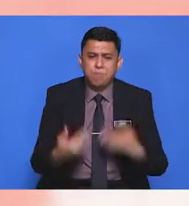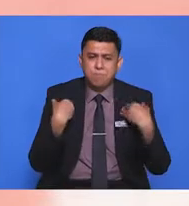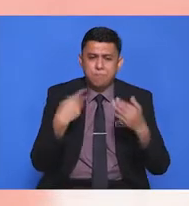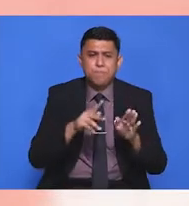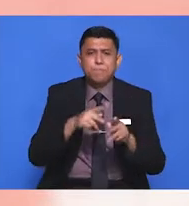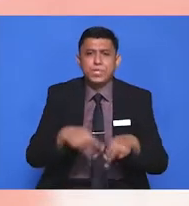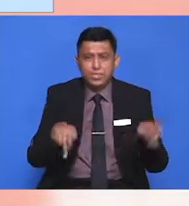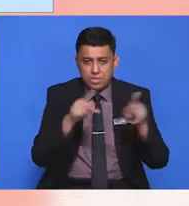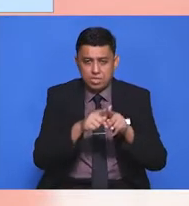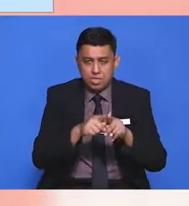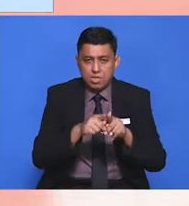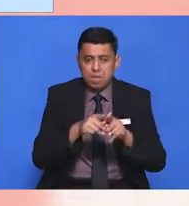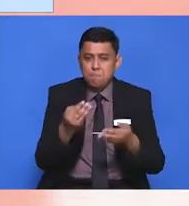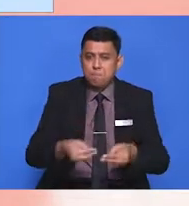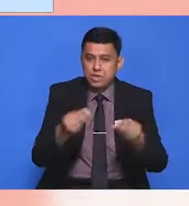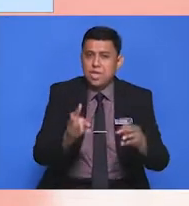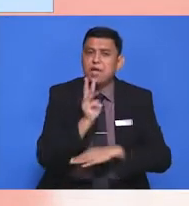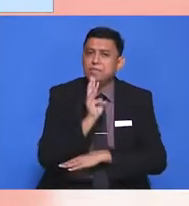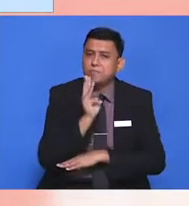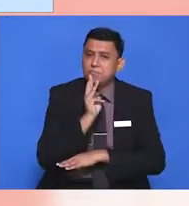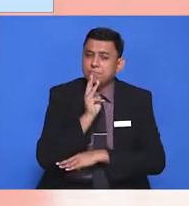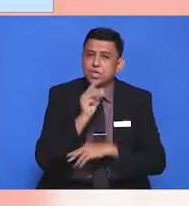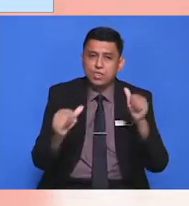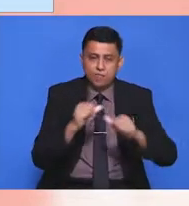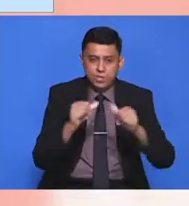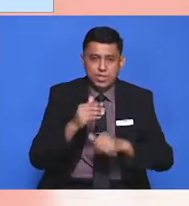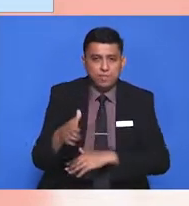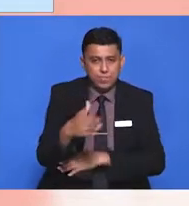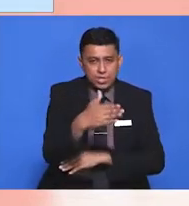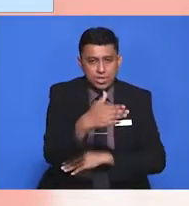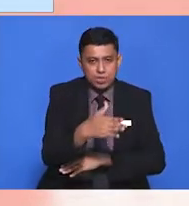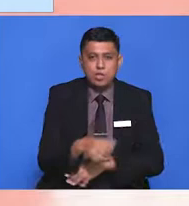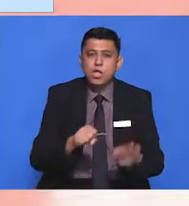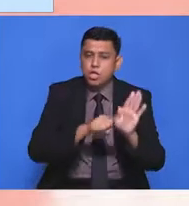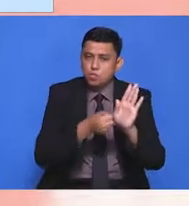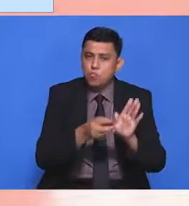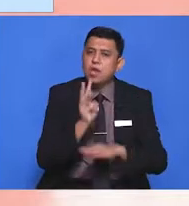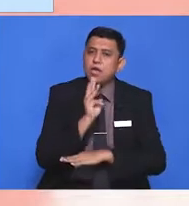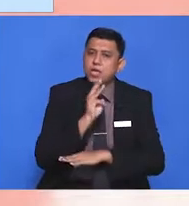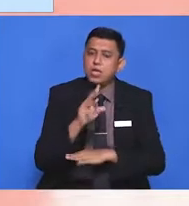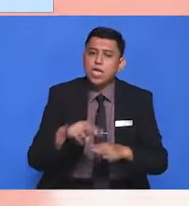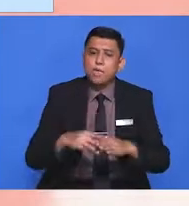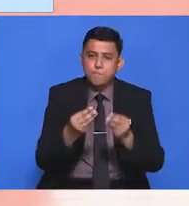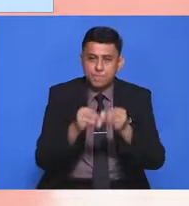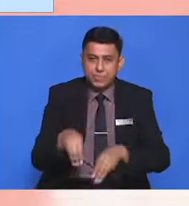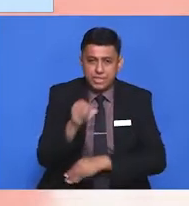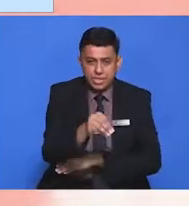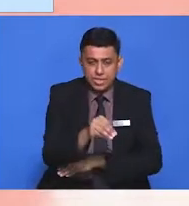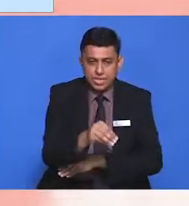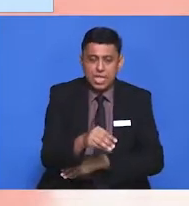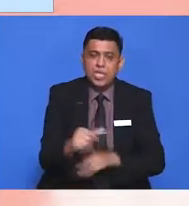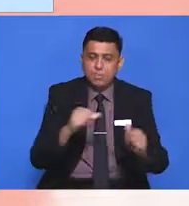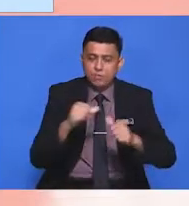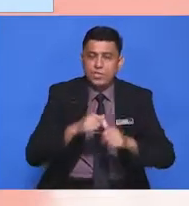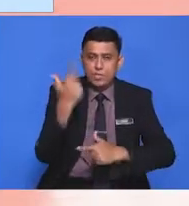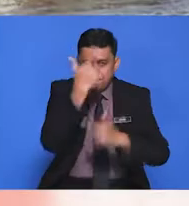sumber bekalan air domestik penduduk, kegiatan perikanan air tawar, sumber pengairan, kawasan pertanian, kegiatan